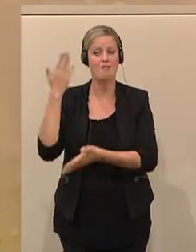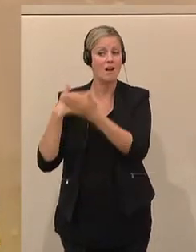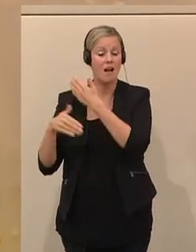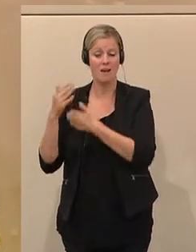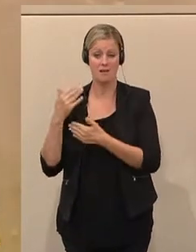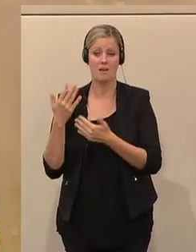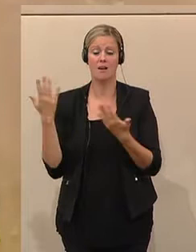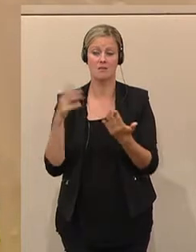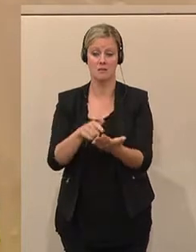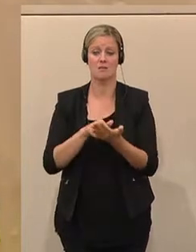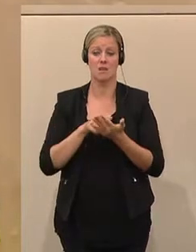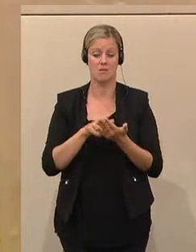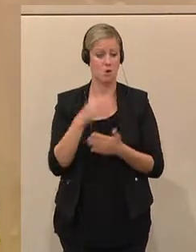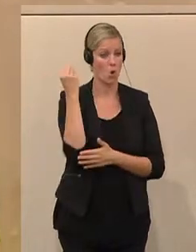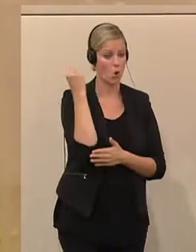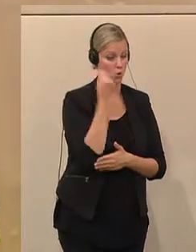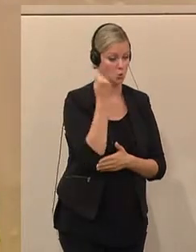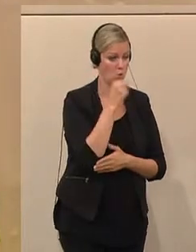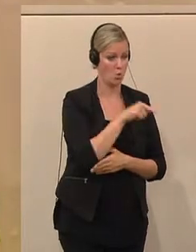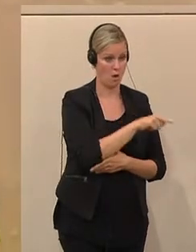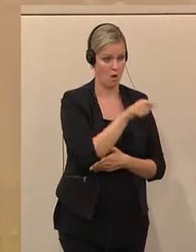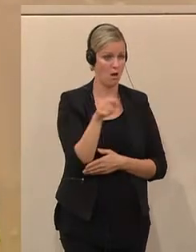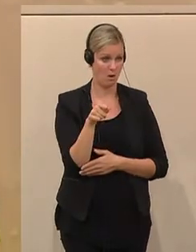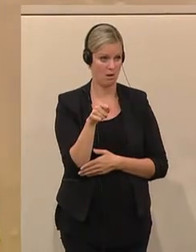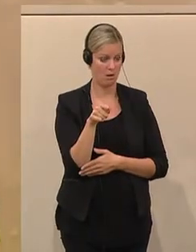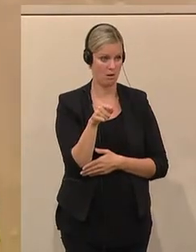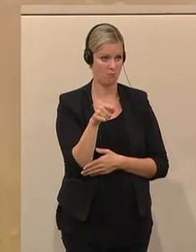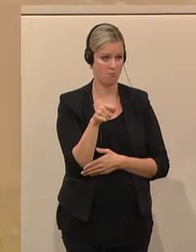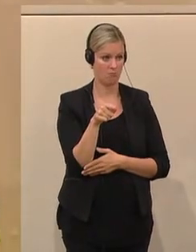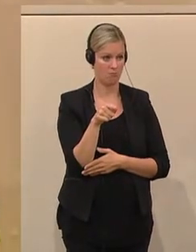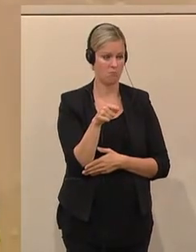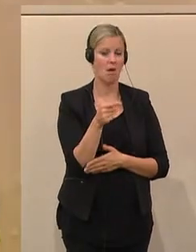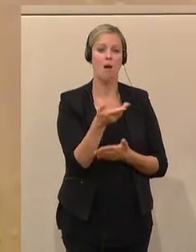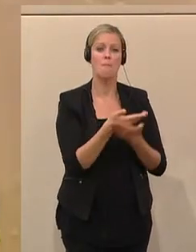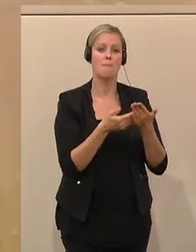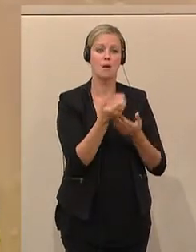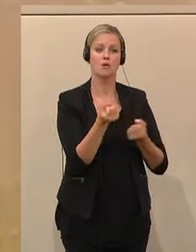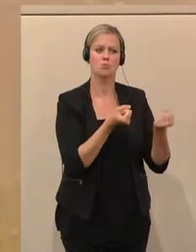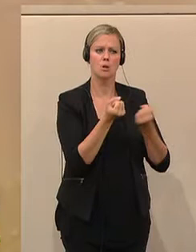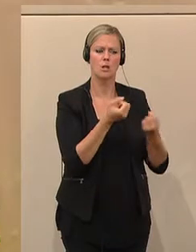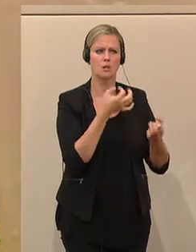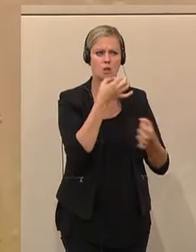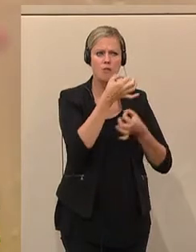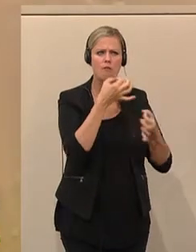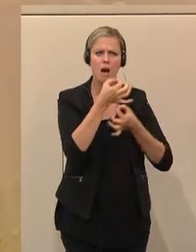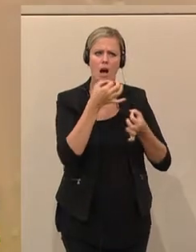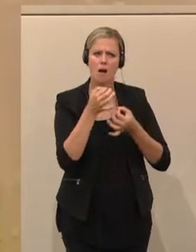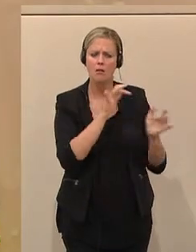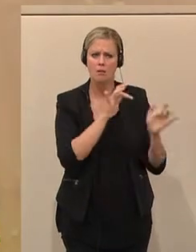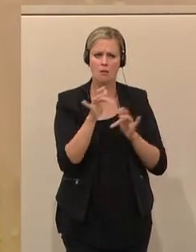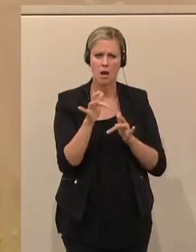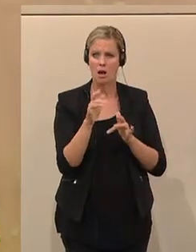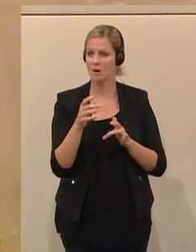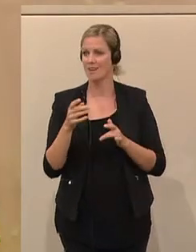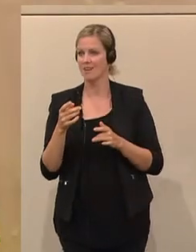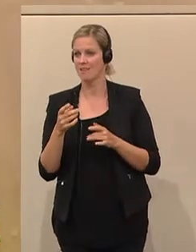nicht immer die Schülerinnen und Schüler, die bildungspolitische Fragestellungen, die sich die Regierung widmet oder wir uns hier im